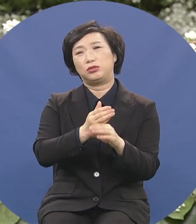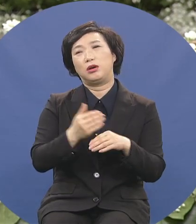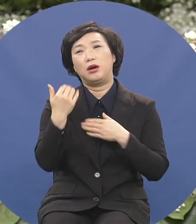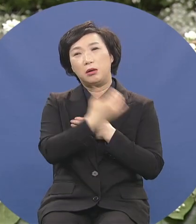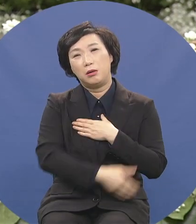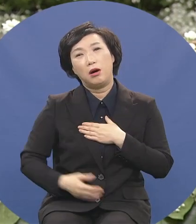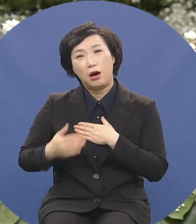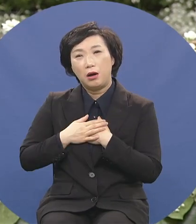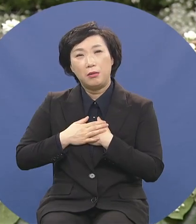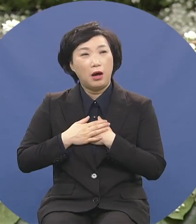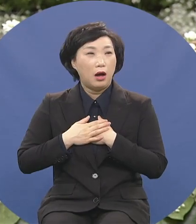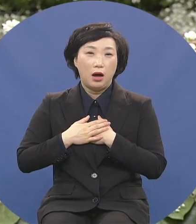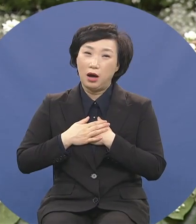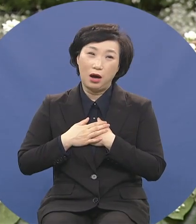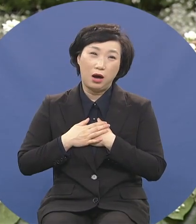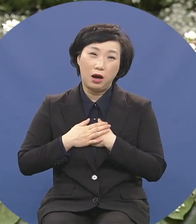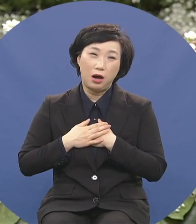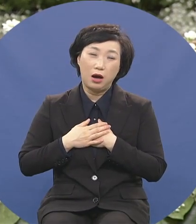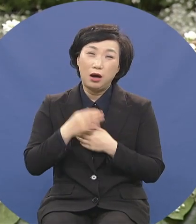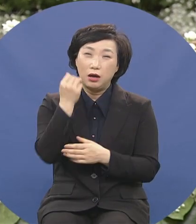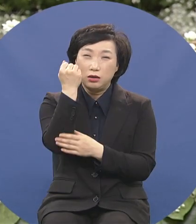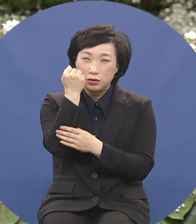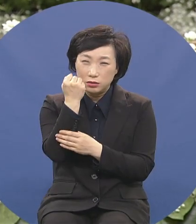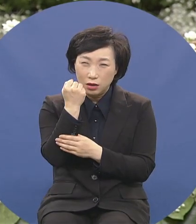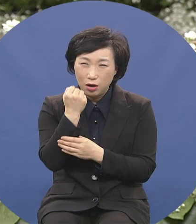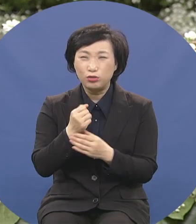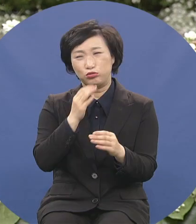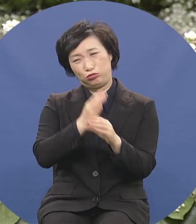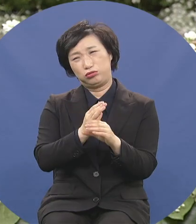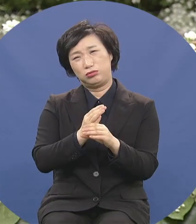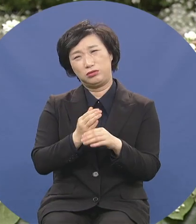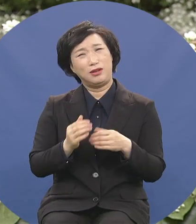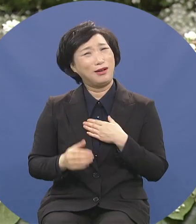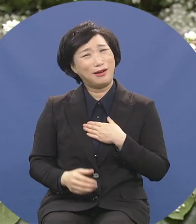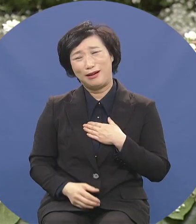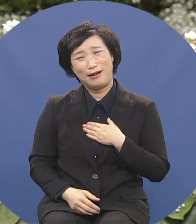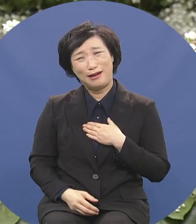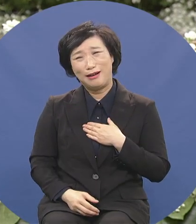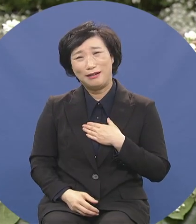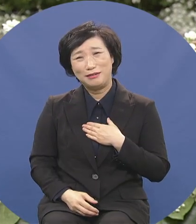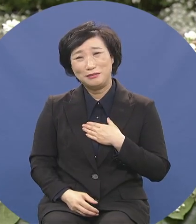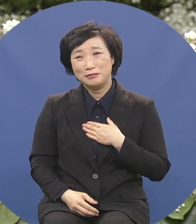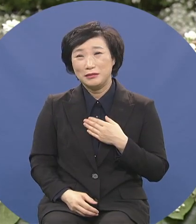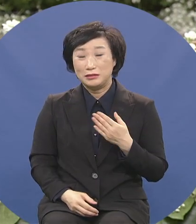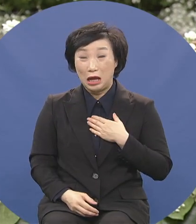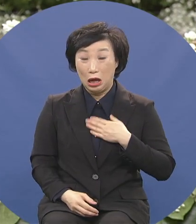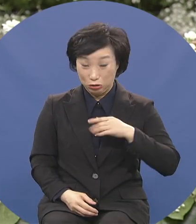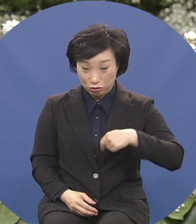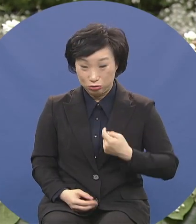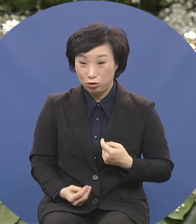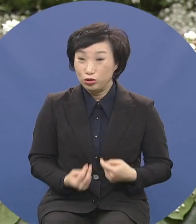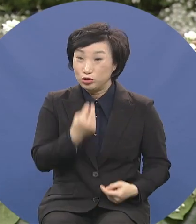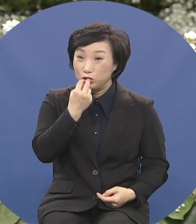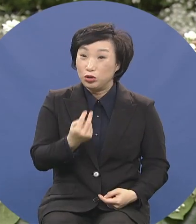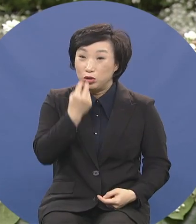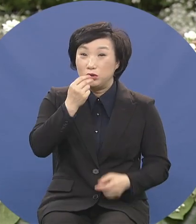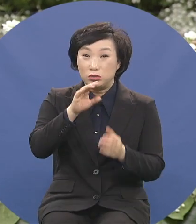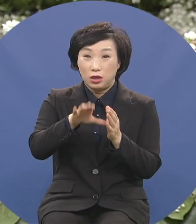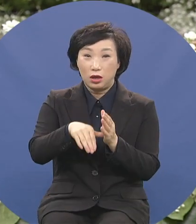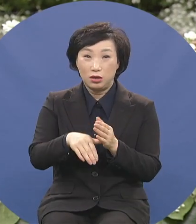온몸은 다 썩어 나자빠졌고 내가 스스로 숨을